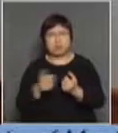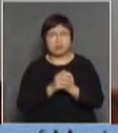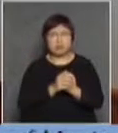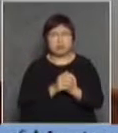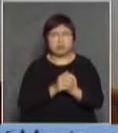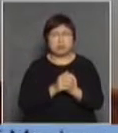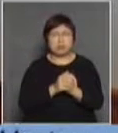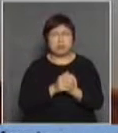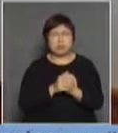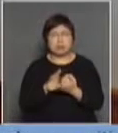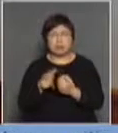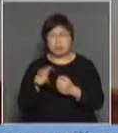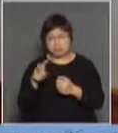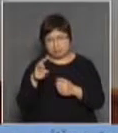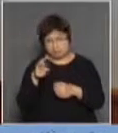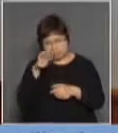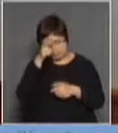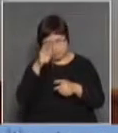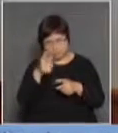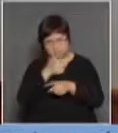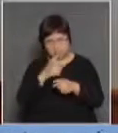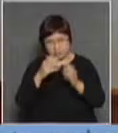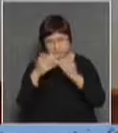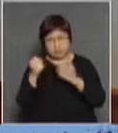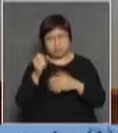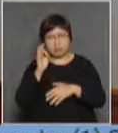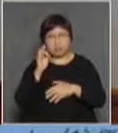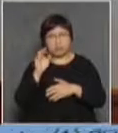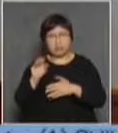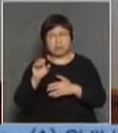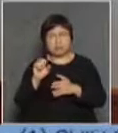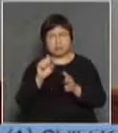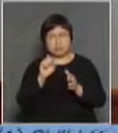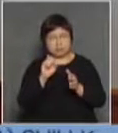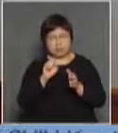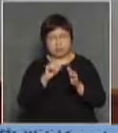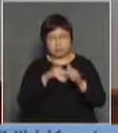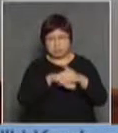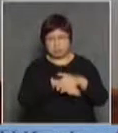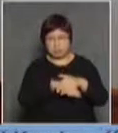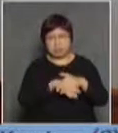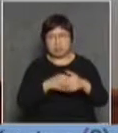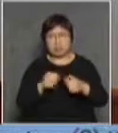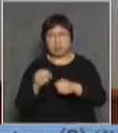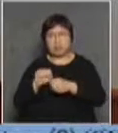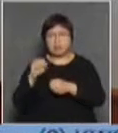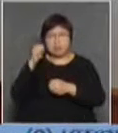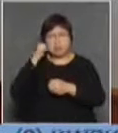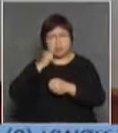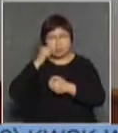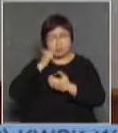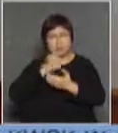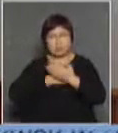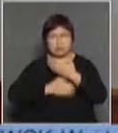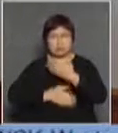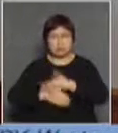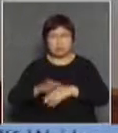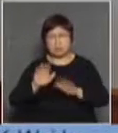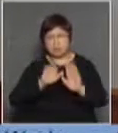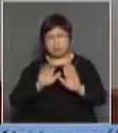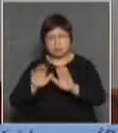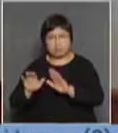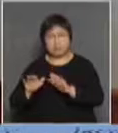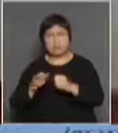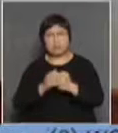當司長將300億盈餘投放在加強安老和殘疾人士的復康服